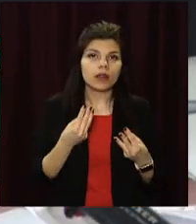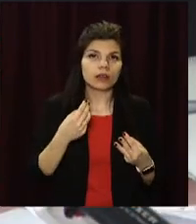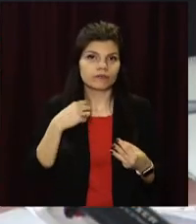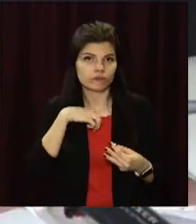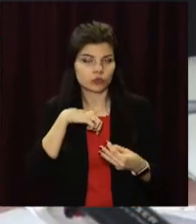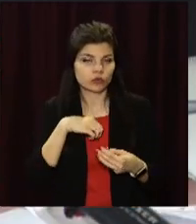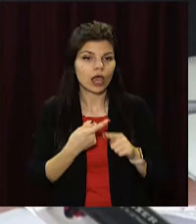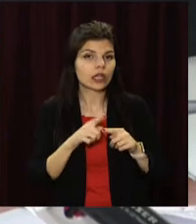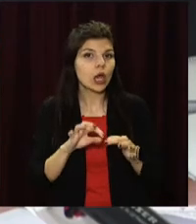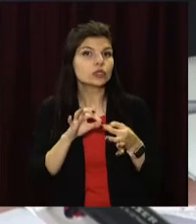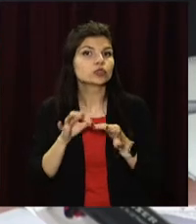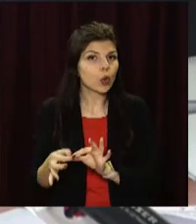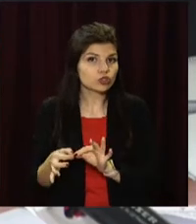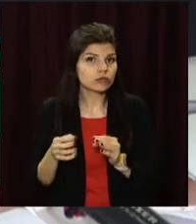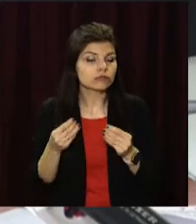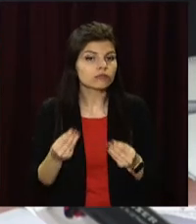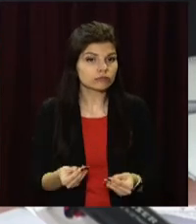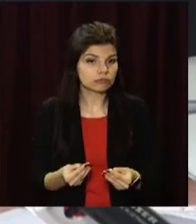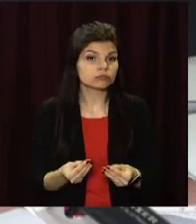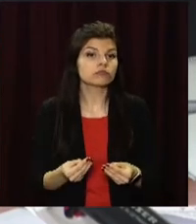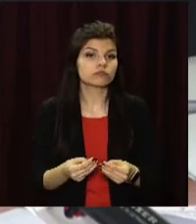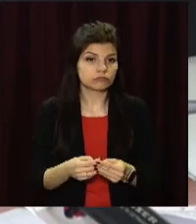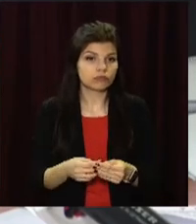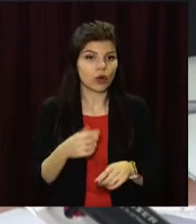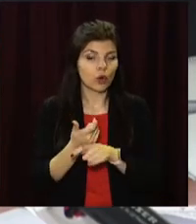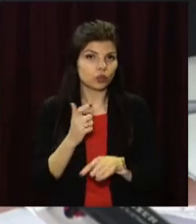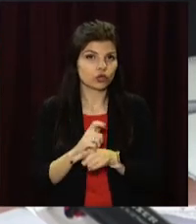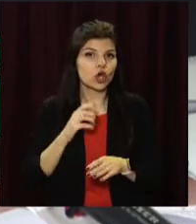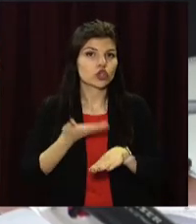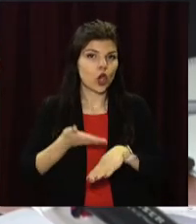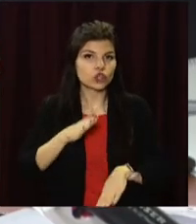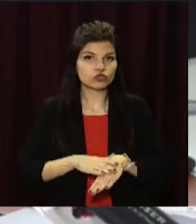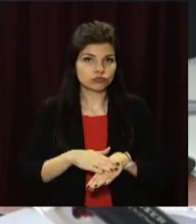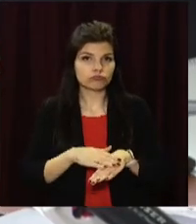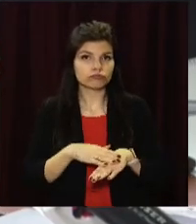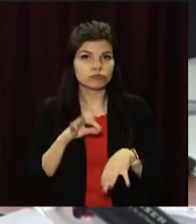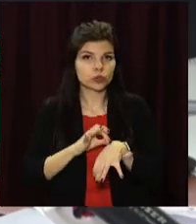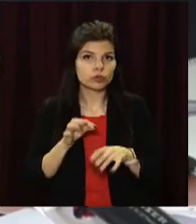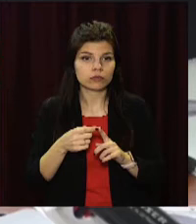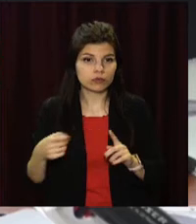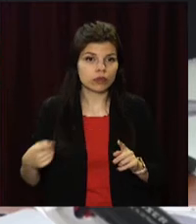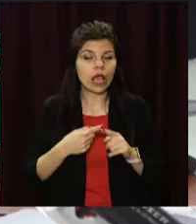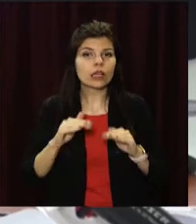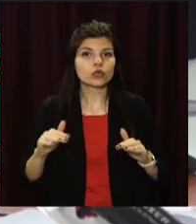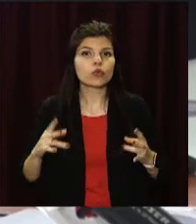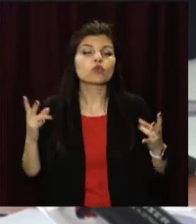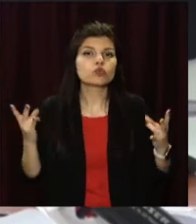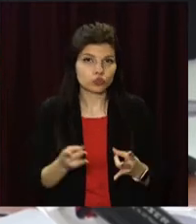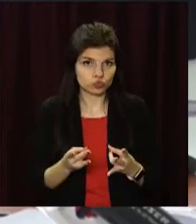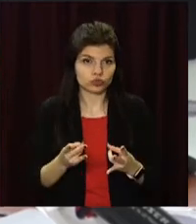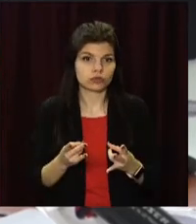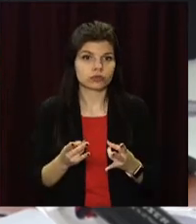тому ці ускладнення носять дуже такий тяжкий перебіг, і ці діти